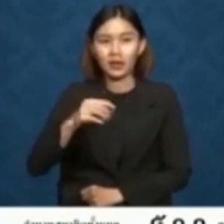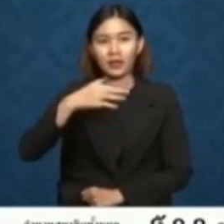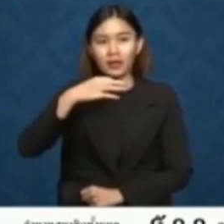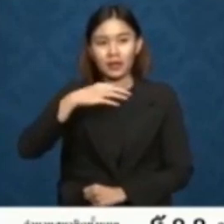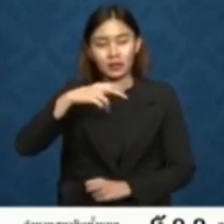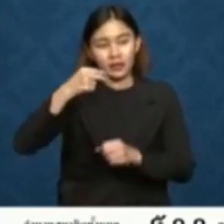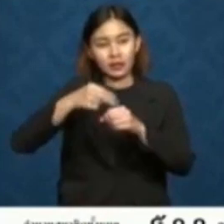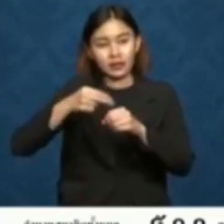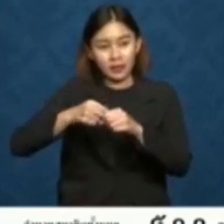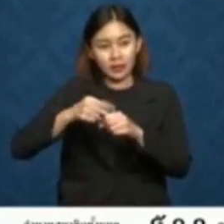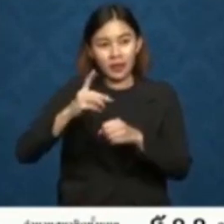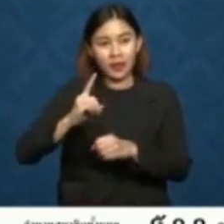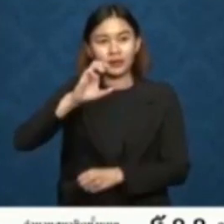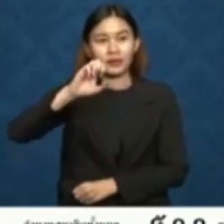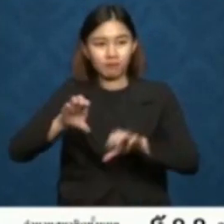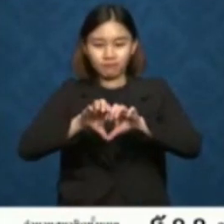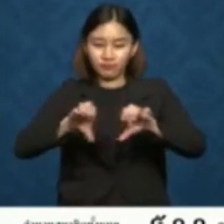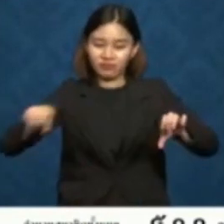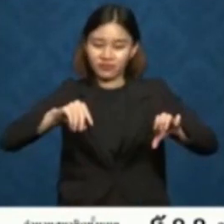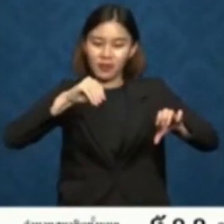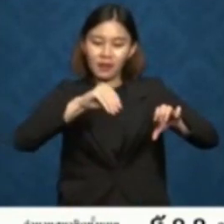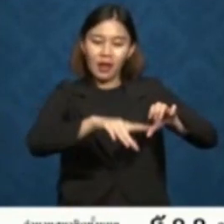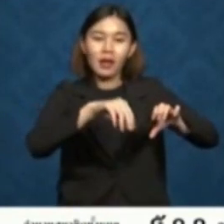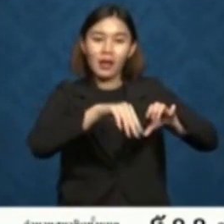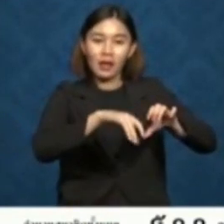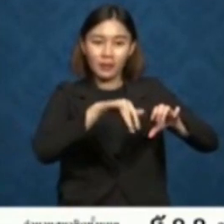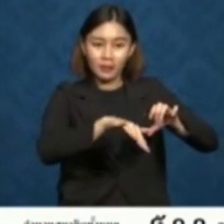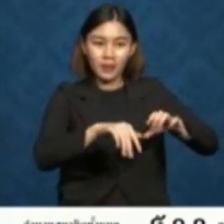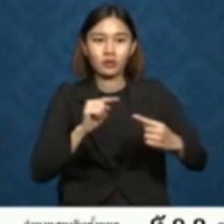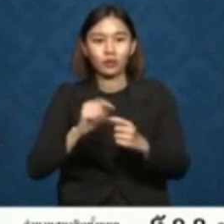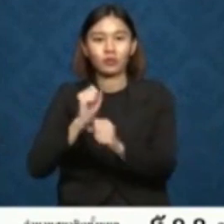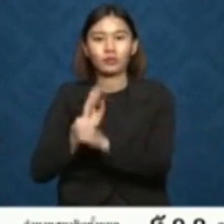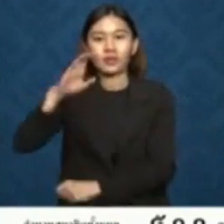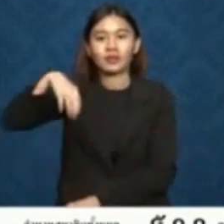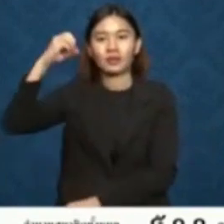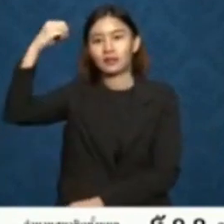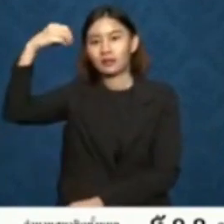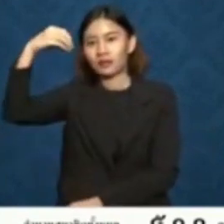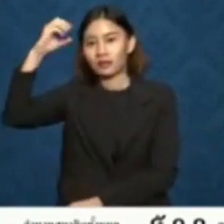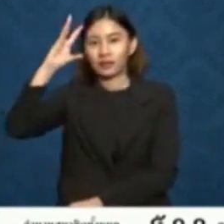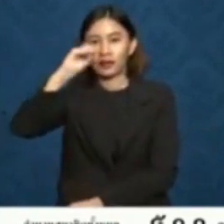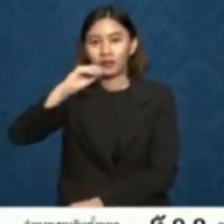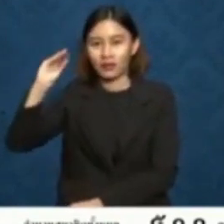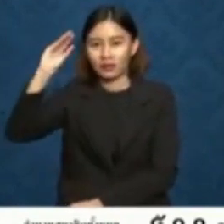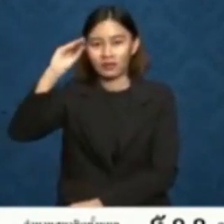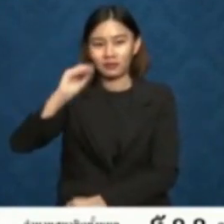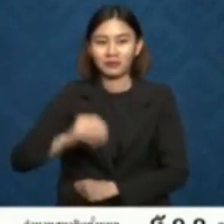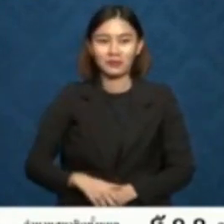25 มกราคม 2565ครับที่มีน้ำมันดิบรั่วออกมาจากทุ่นขนถ่ายนะครับของบริษัทสตาร์ปิโตรเลียม